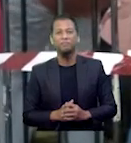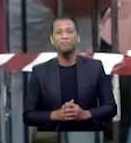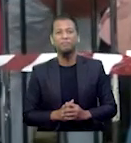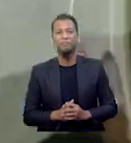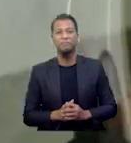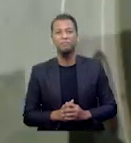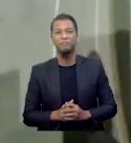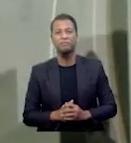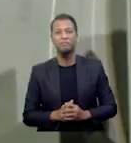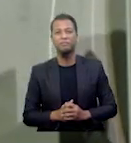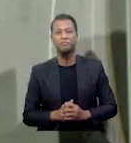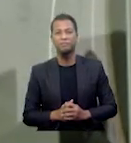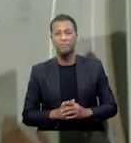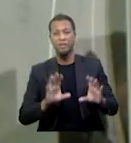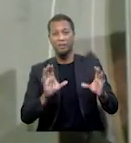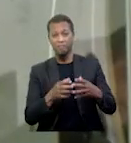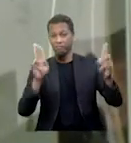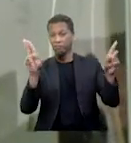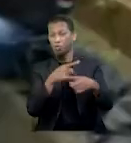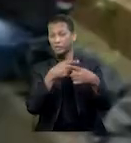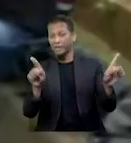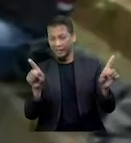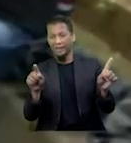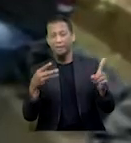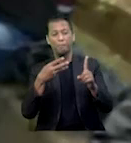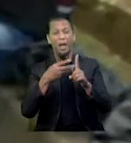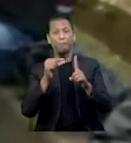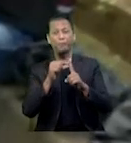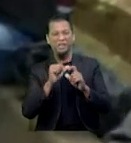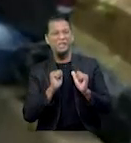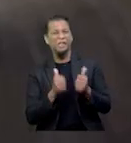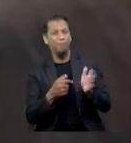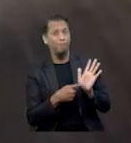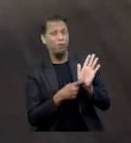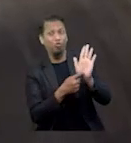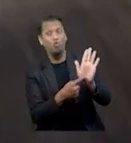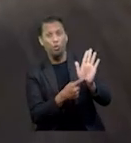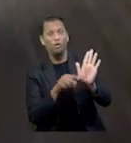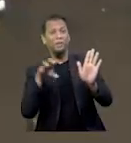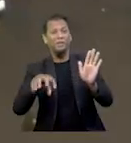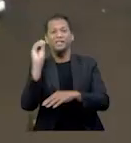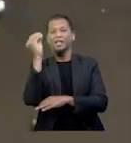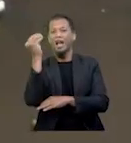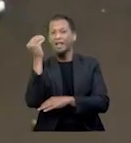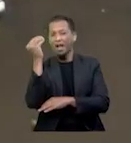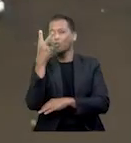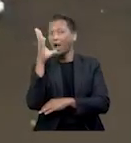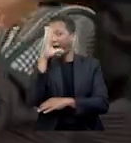Girl band Korea Selatan Blackpink siap menggeber konser Born Pink World Tour Jakarta selama 2 hari di akhir pekan